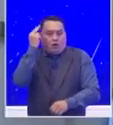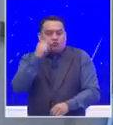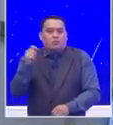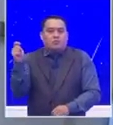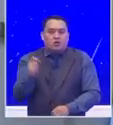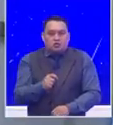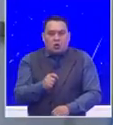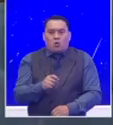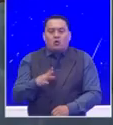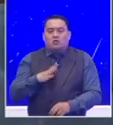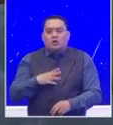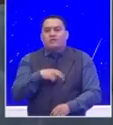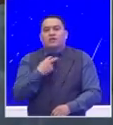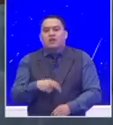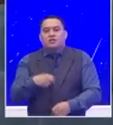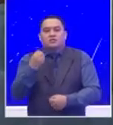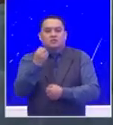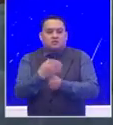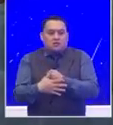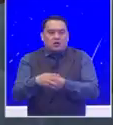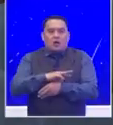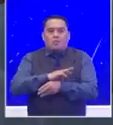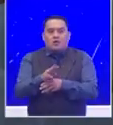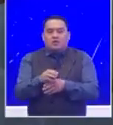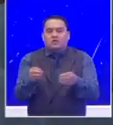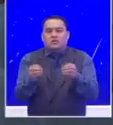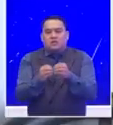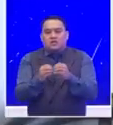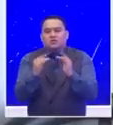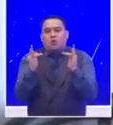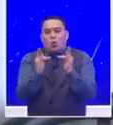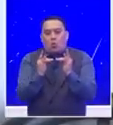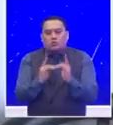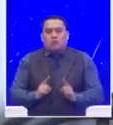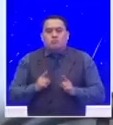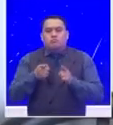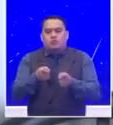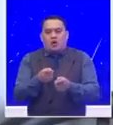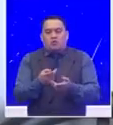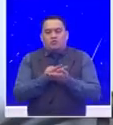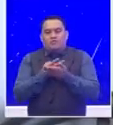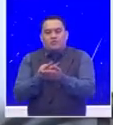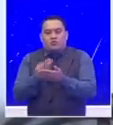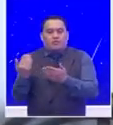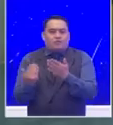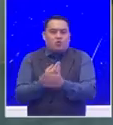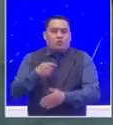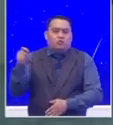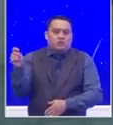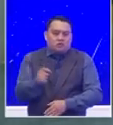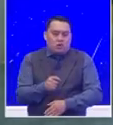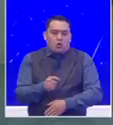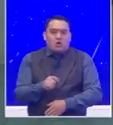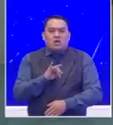посещений. Для минимизации рисков центр «Шапогат» оснащен изолятором на 10 коек, куда попадают на карантин вновь прибывшие. А на случай